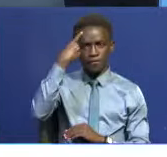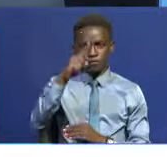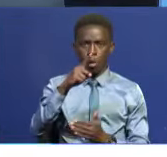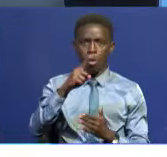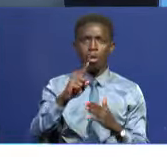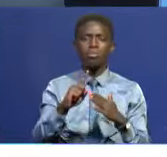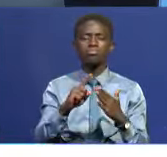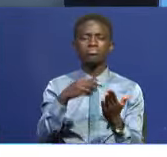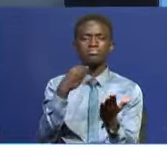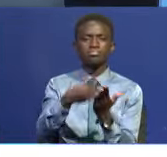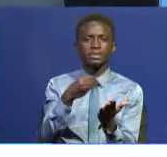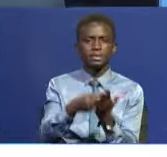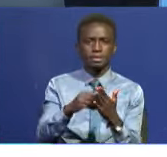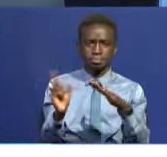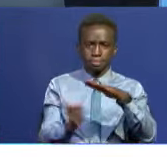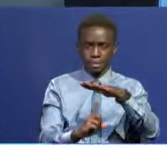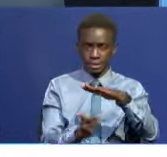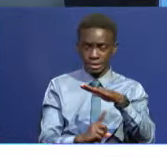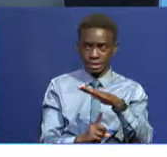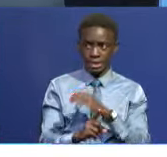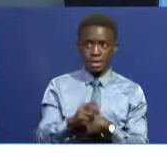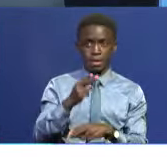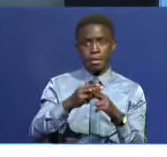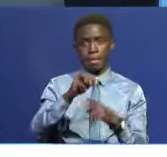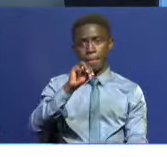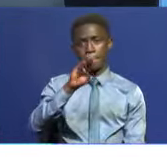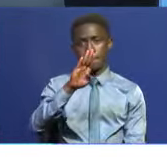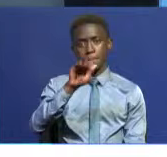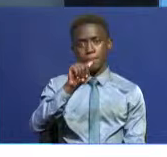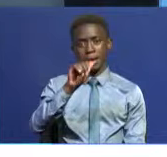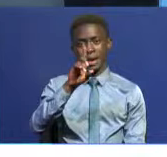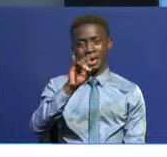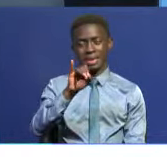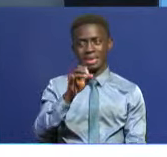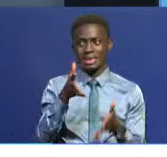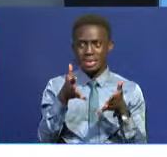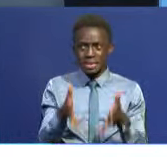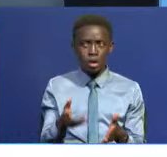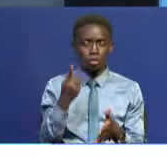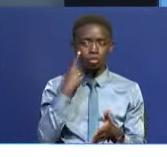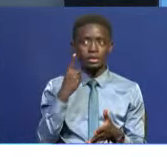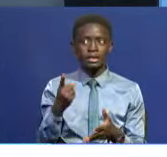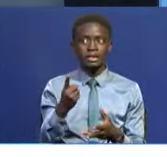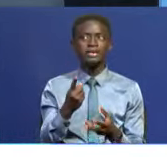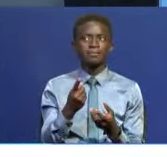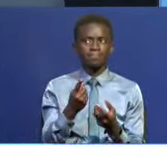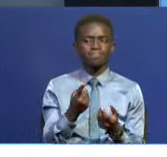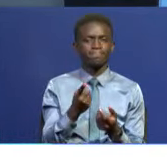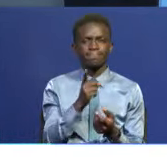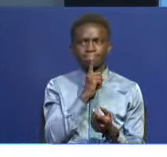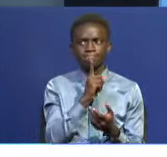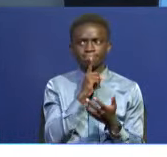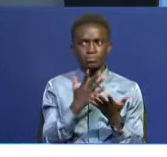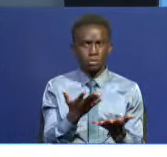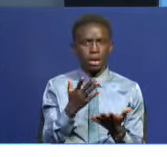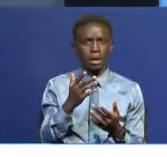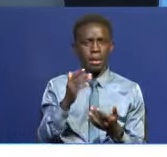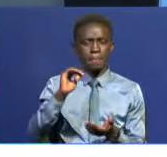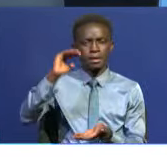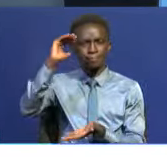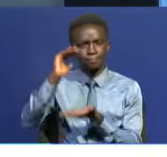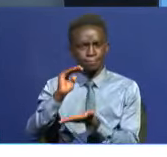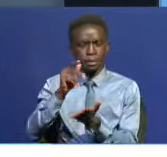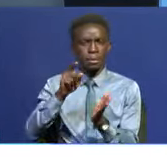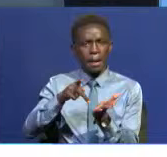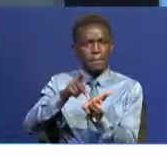Mbadi ameahidi kutekeleza hatua mbalimbali za kupunguza gharama na kulainisha mfumo wa ulipaji mishahara. Kwa mujibu wa waziri